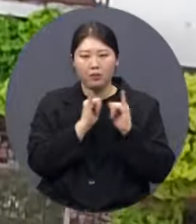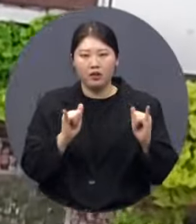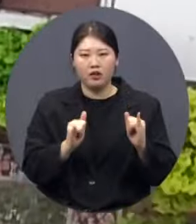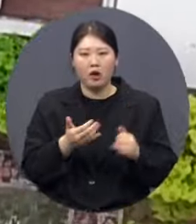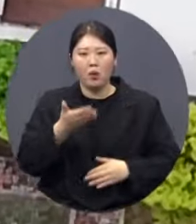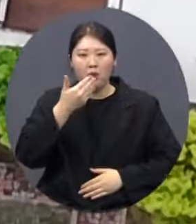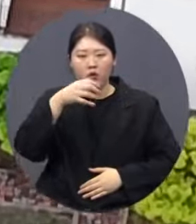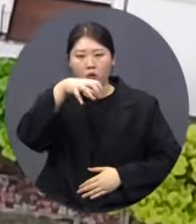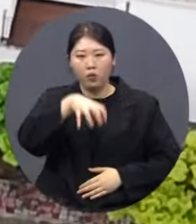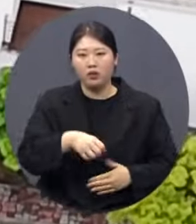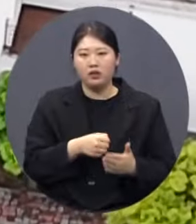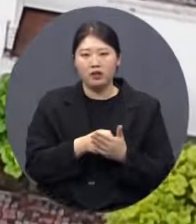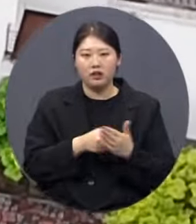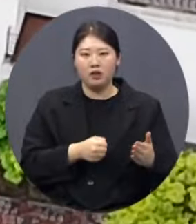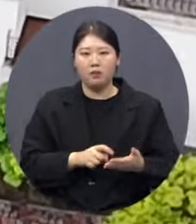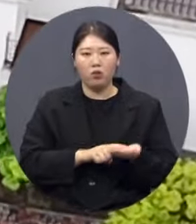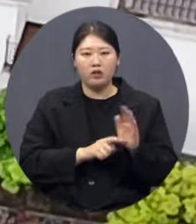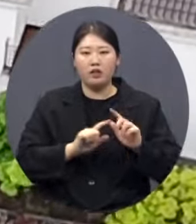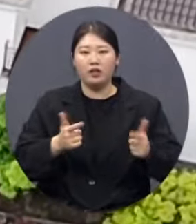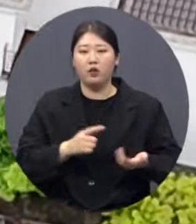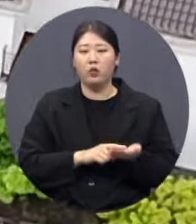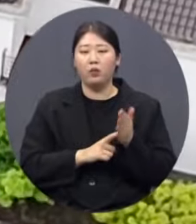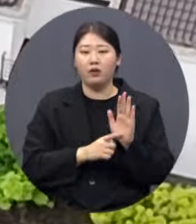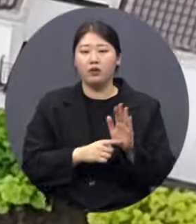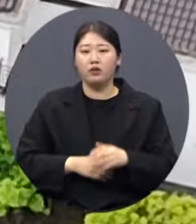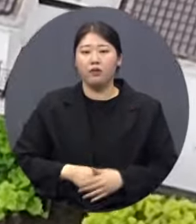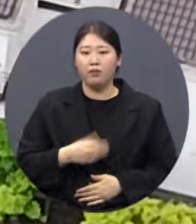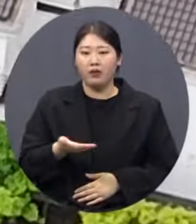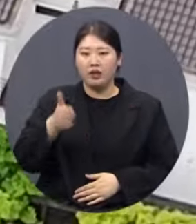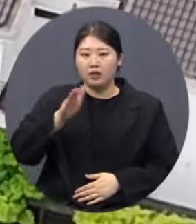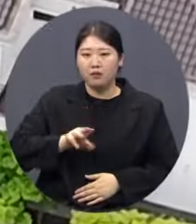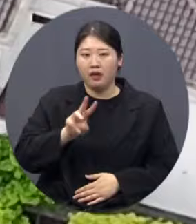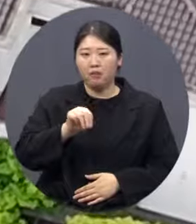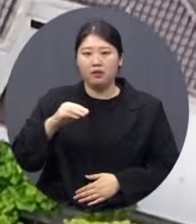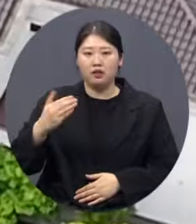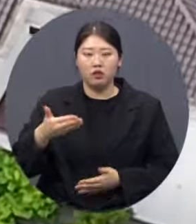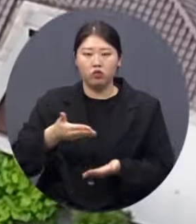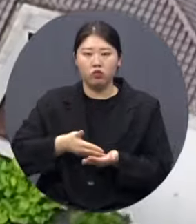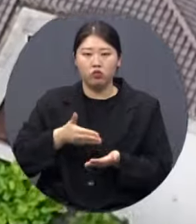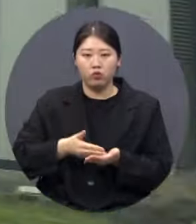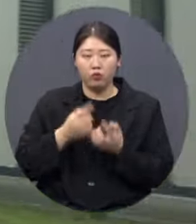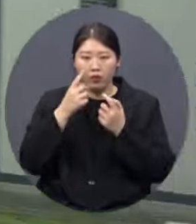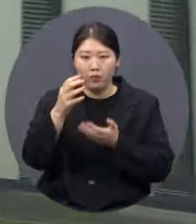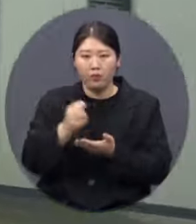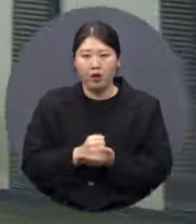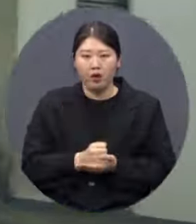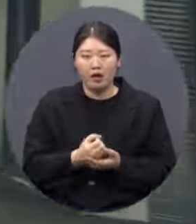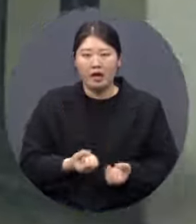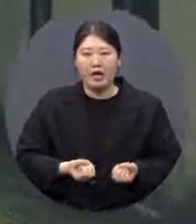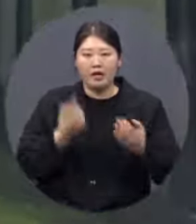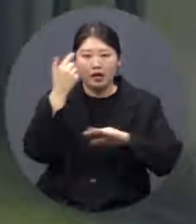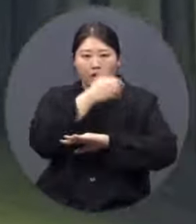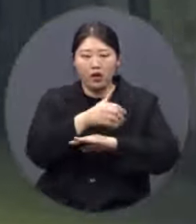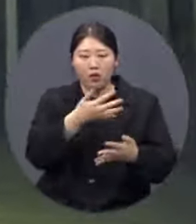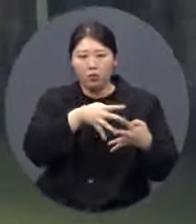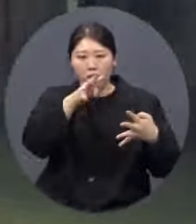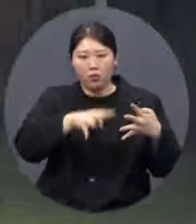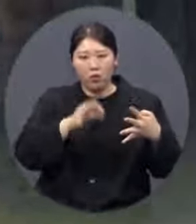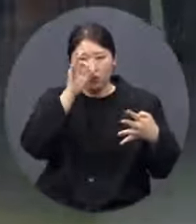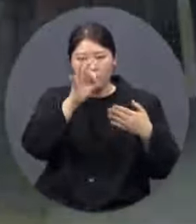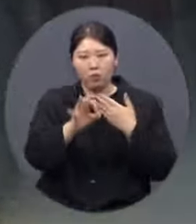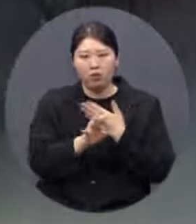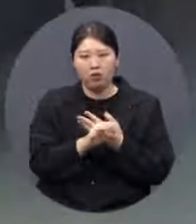비공개 이유를 밝혔습니다 그러나 MBC 확보한 행사 계획표를 보면 제주도의 설명을 좀처럼